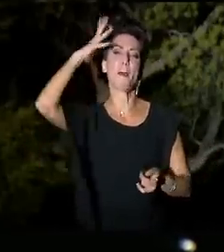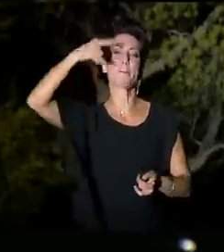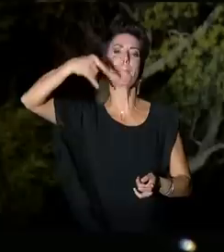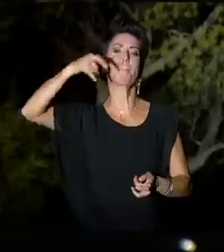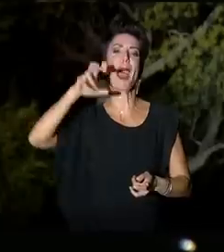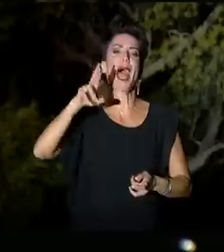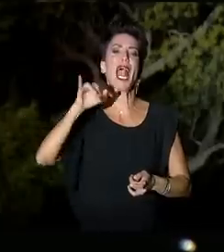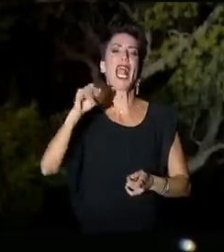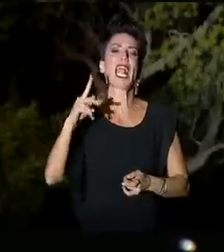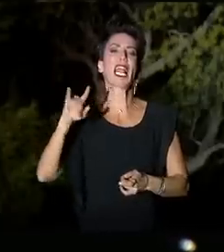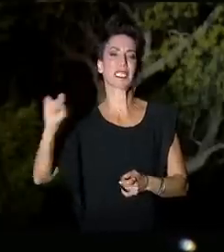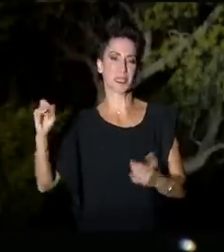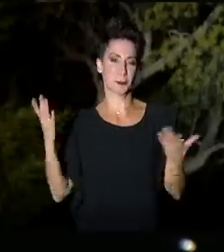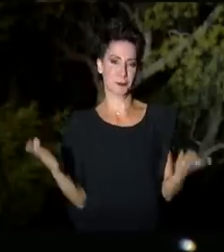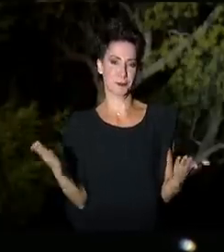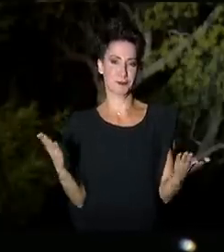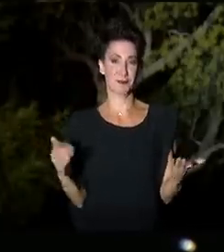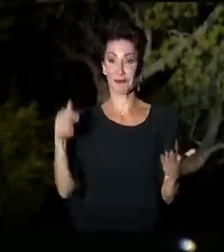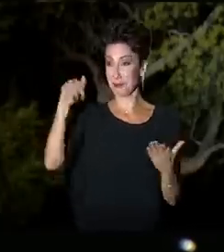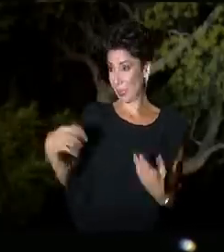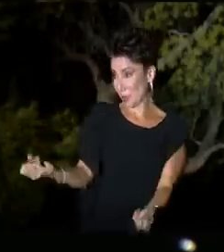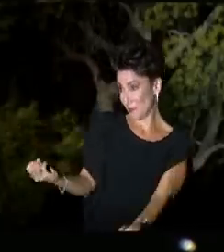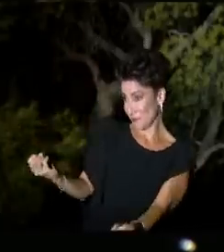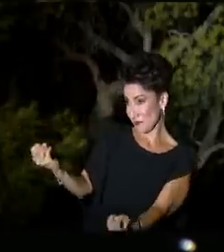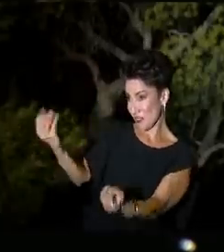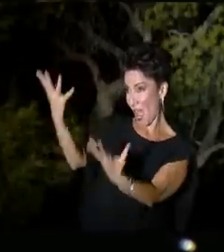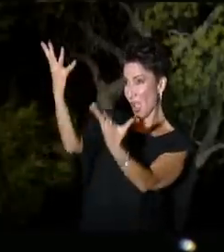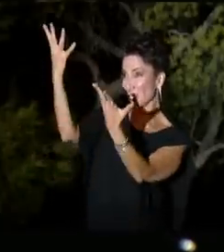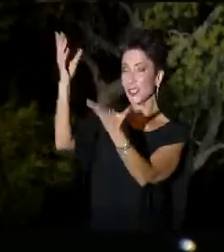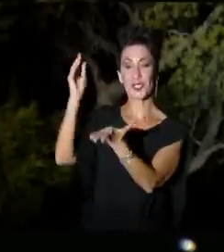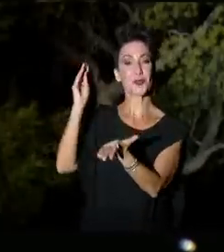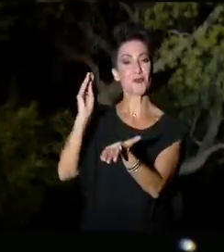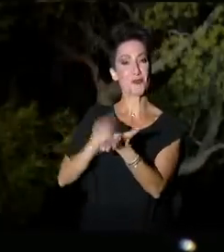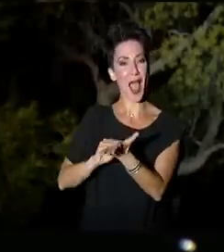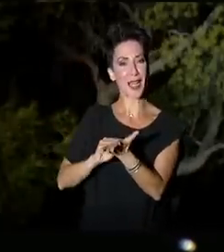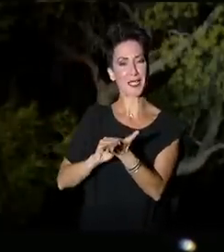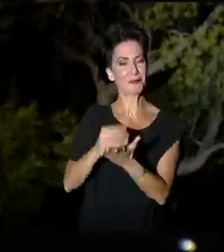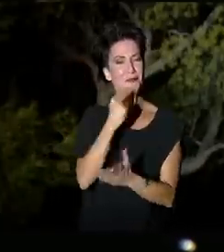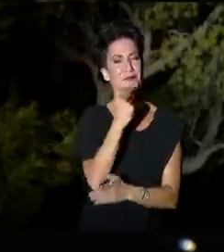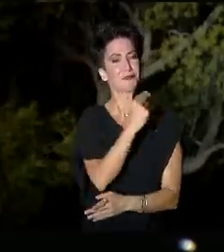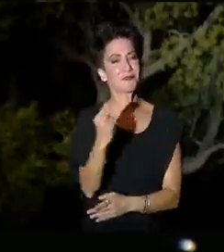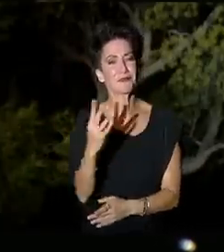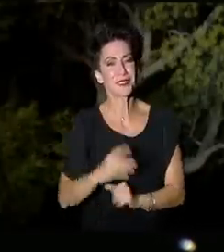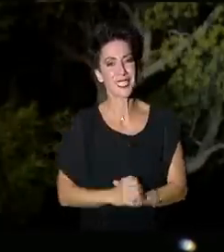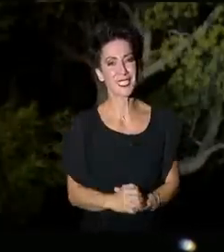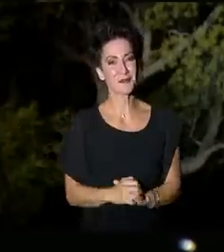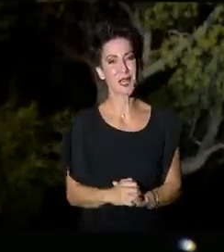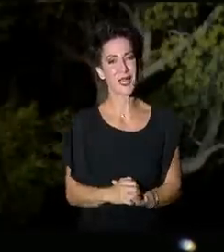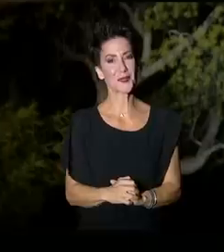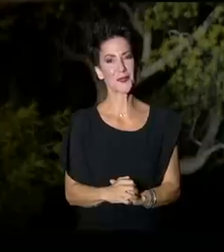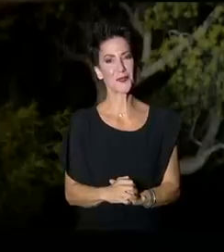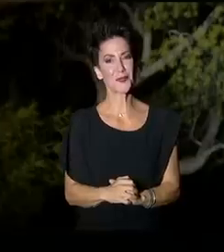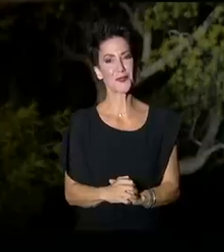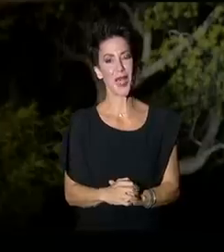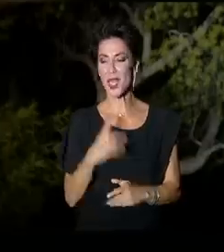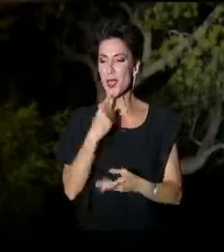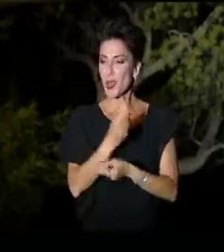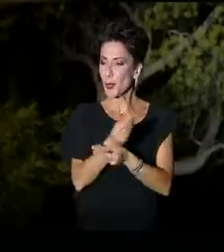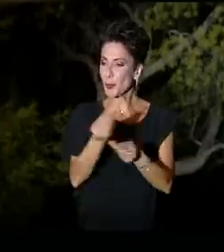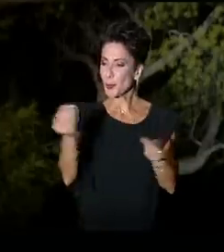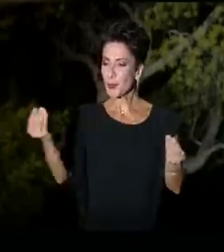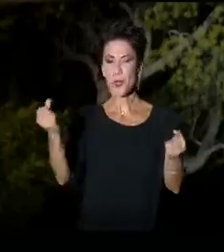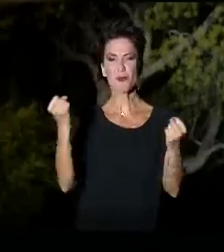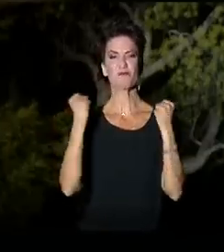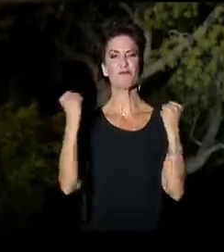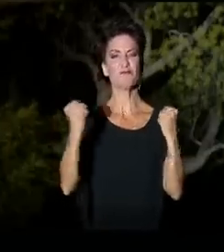Ξαναφωτίζοντας λοιπόν σήμερα την Ακρόπολη, θα έλεγα ότι τους δίνουμε συμβολικά ακόμα μεγαλύτερη